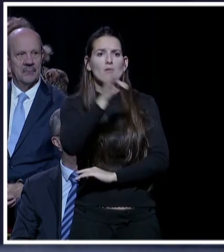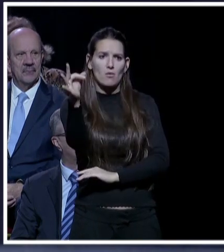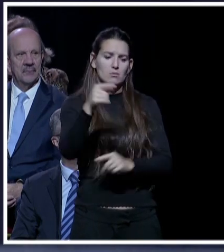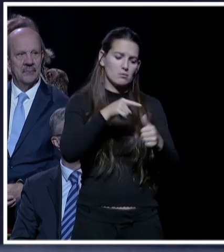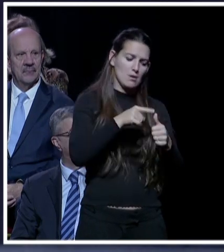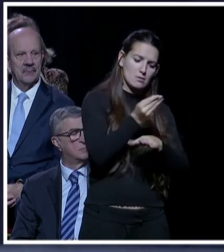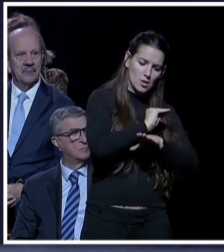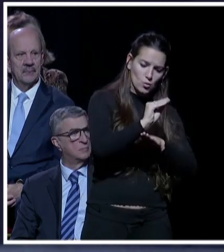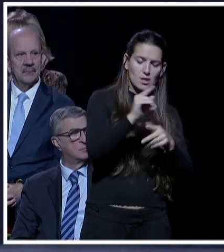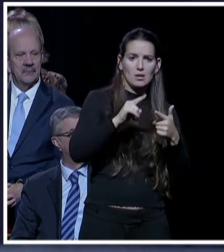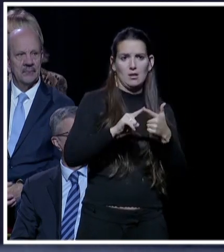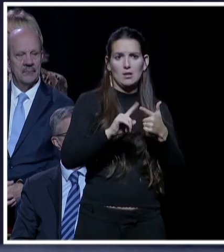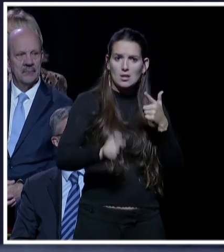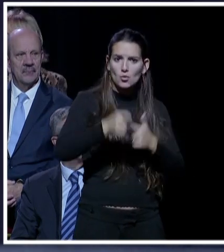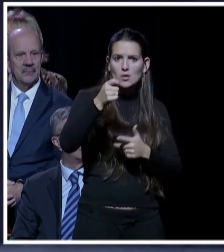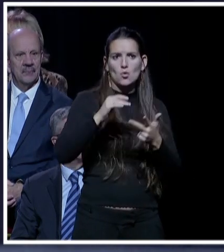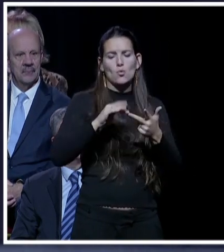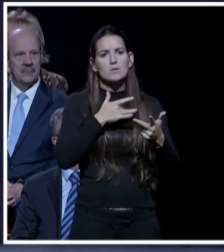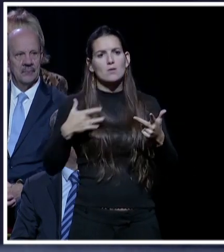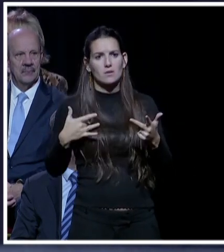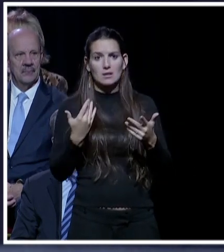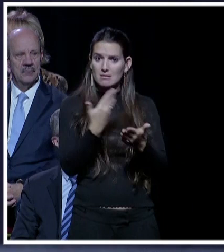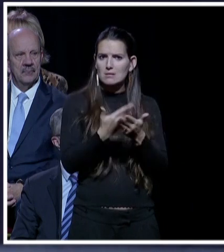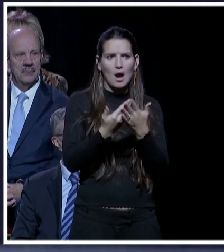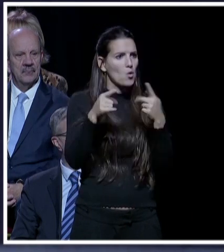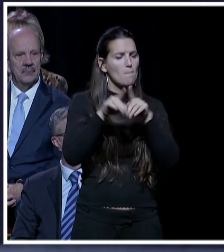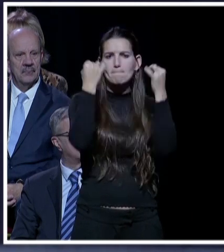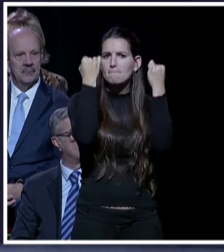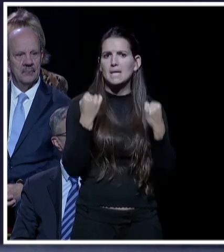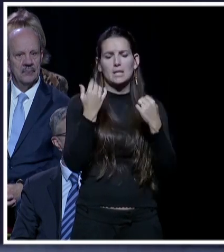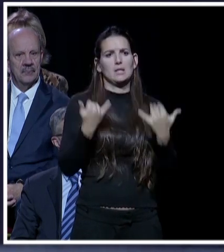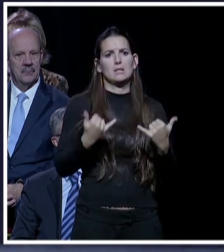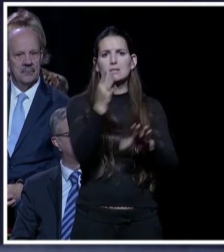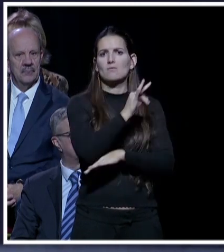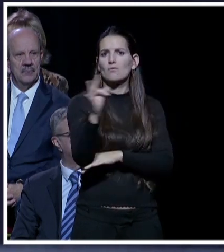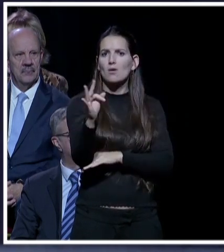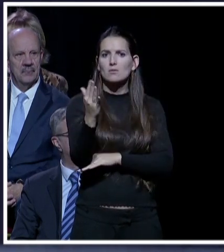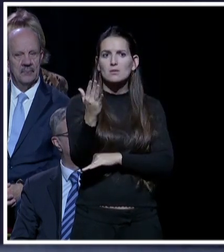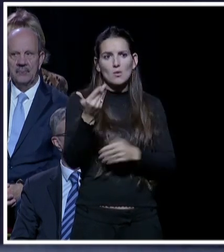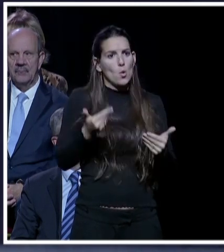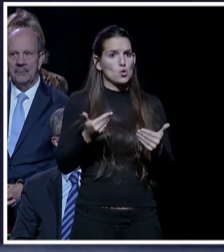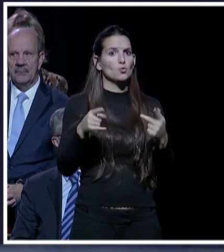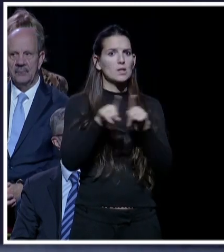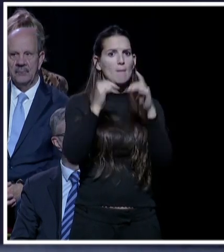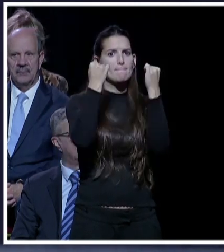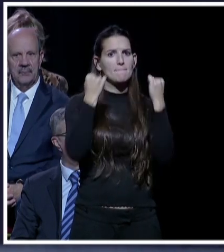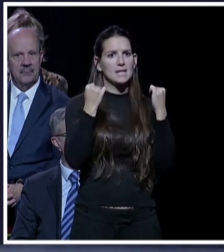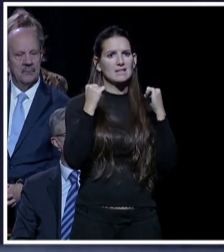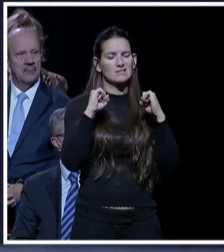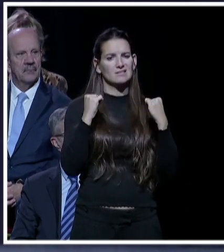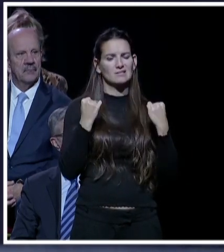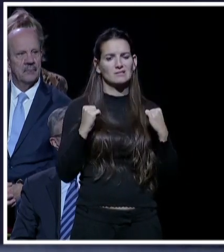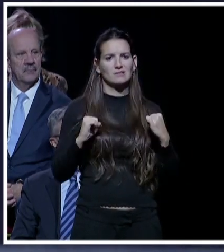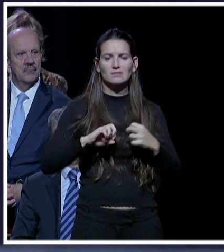défense, la santé, l'éducation. Ce sont les piliers de notre nation. Ils sont fissurés et j'espère sincèrement que le